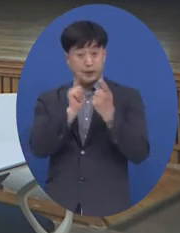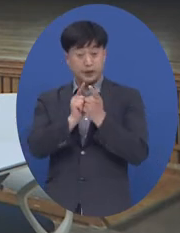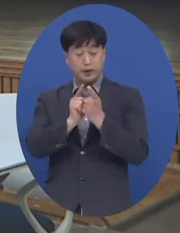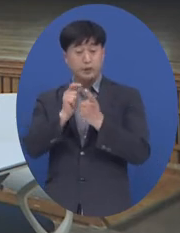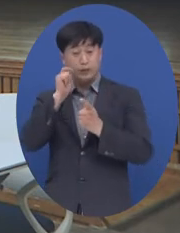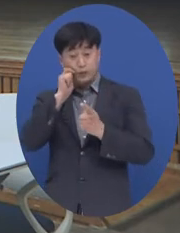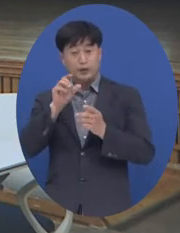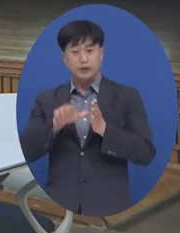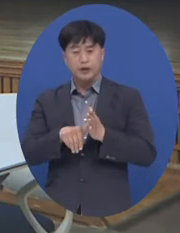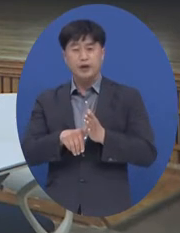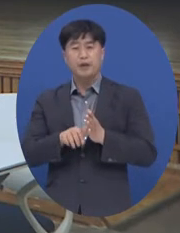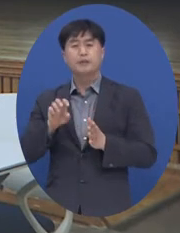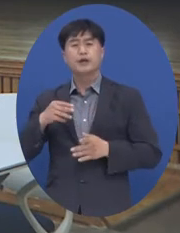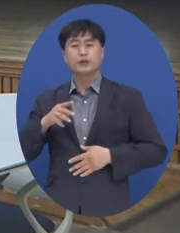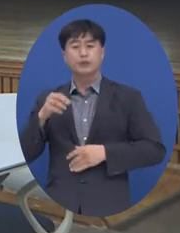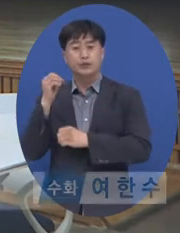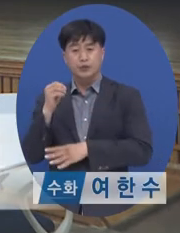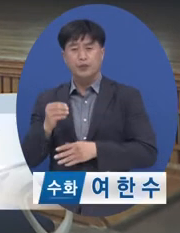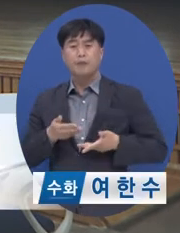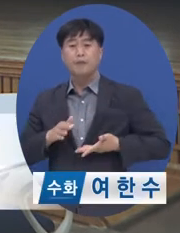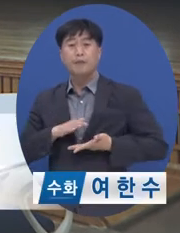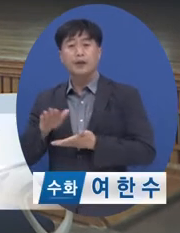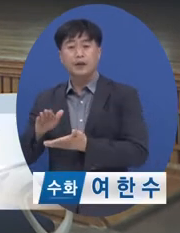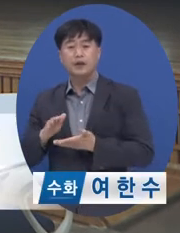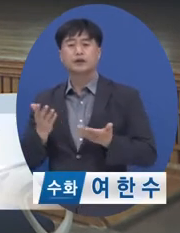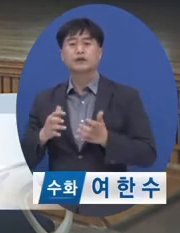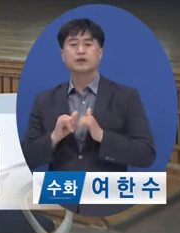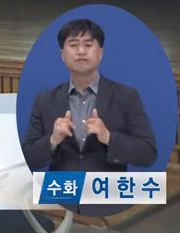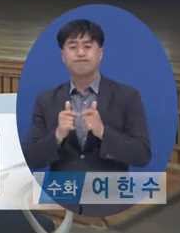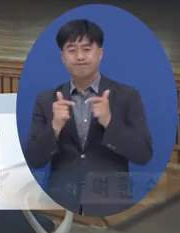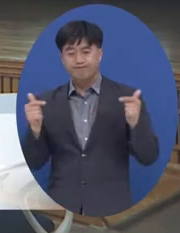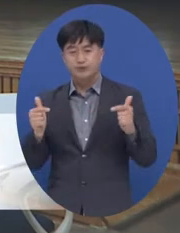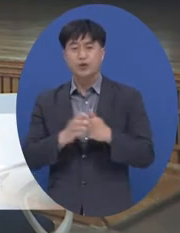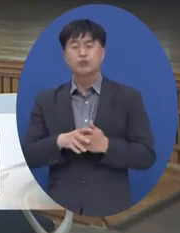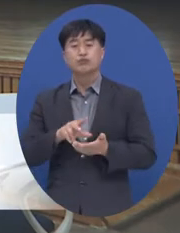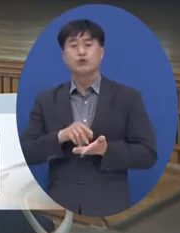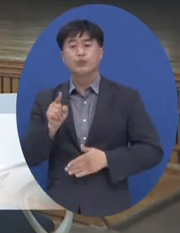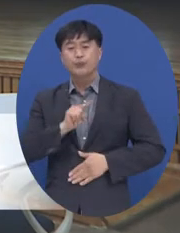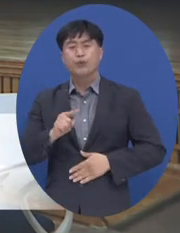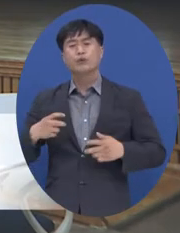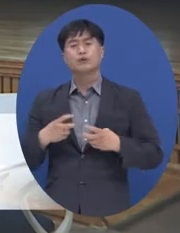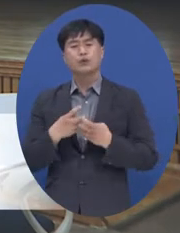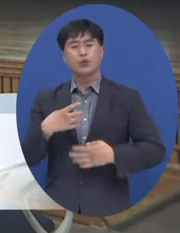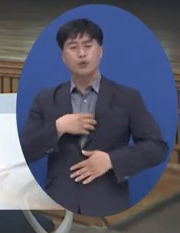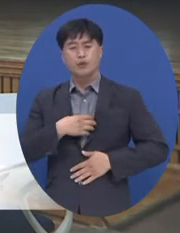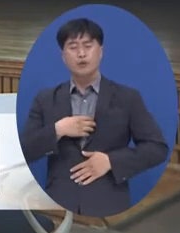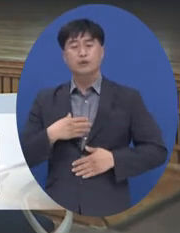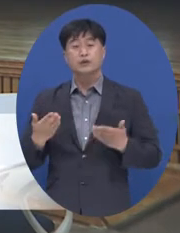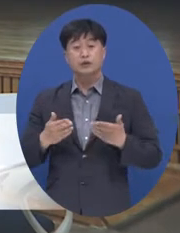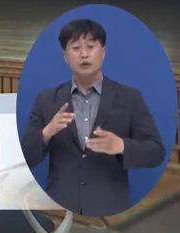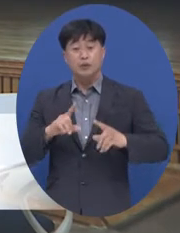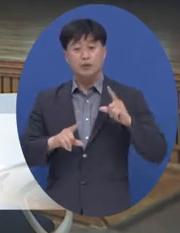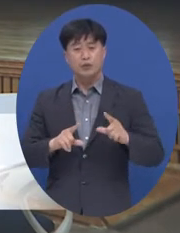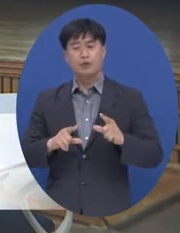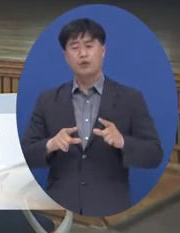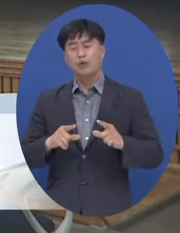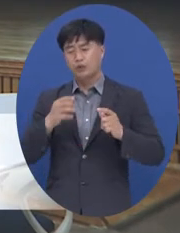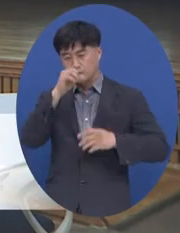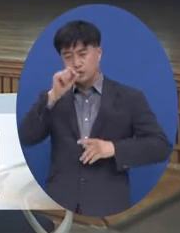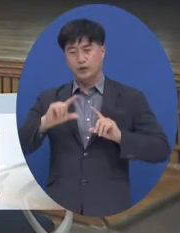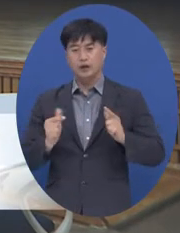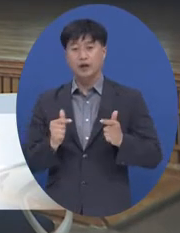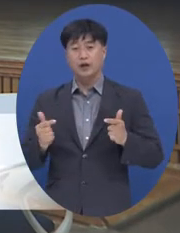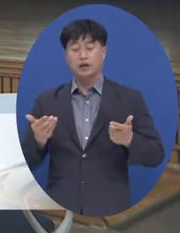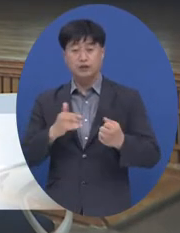언택트 시대, 플랫폼을 기반으로 한 배달 노동자들이 늘고 있습니다. 문제는 사고 위험이 높고 근무 환경이